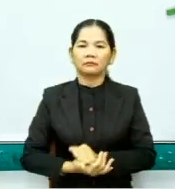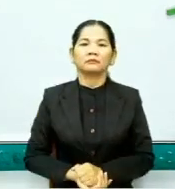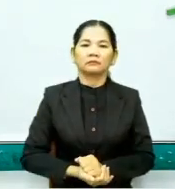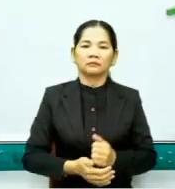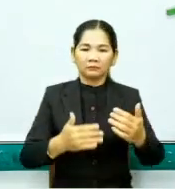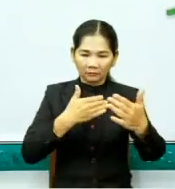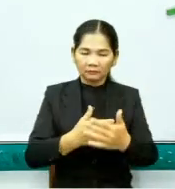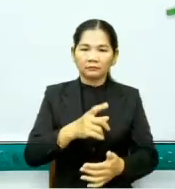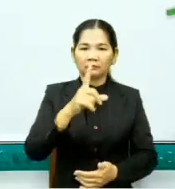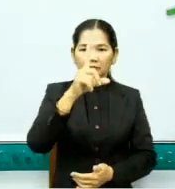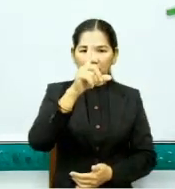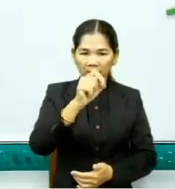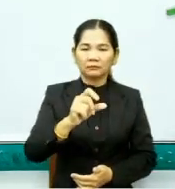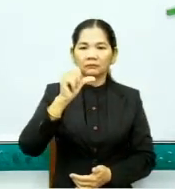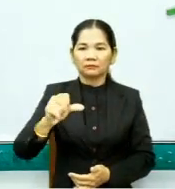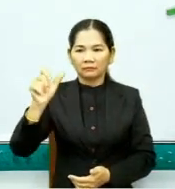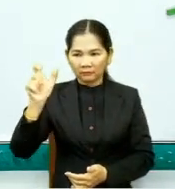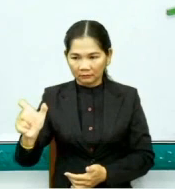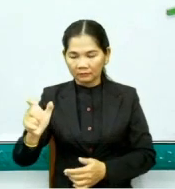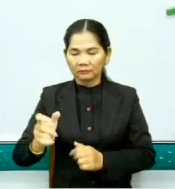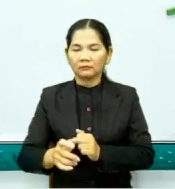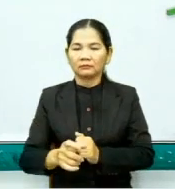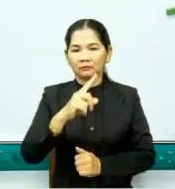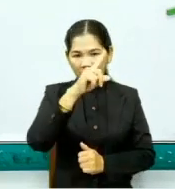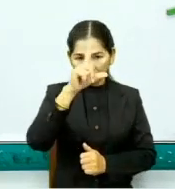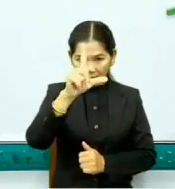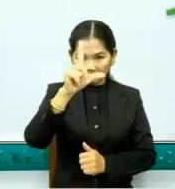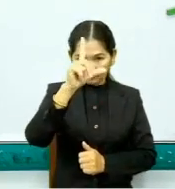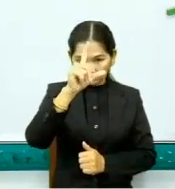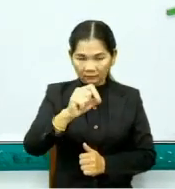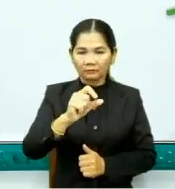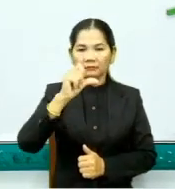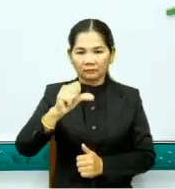chất đắp mơn nè